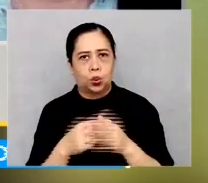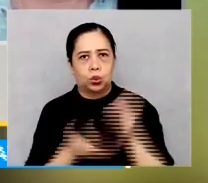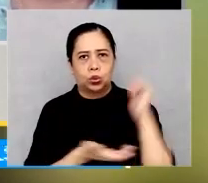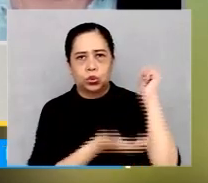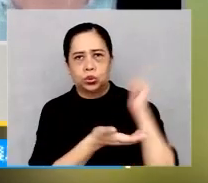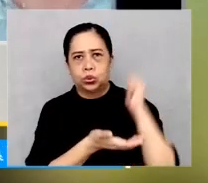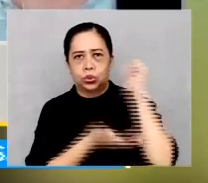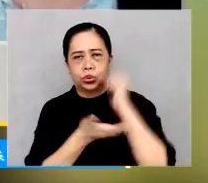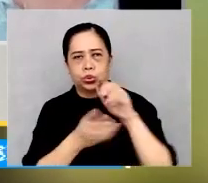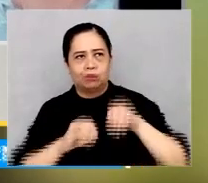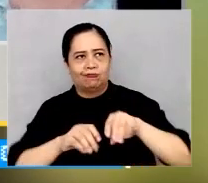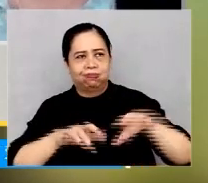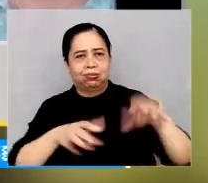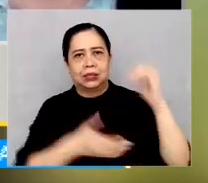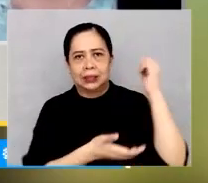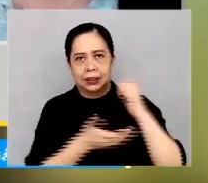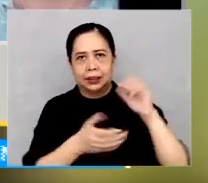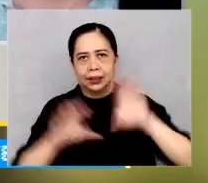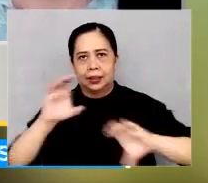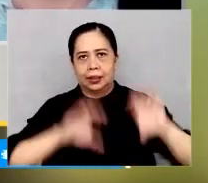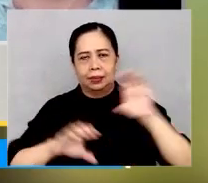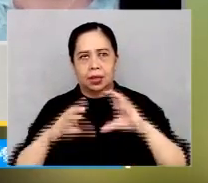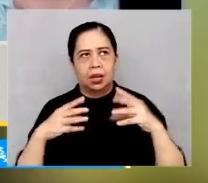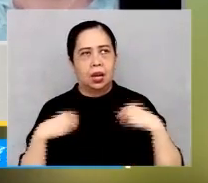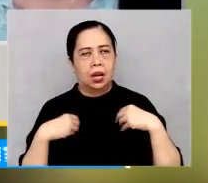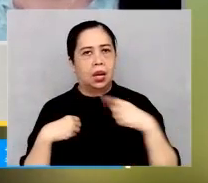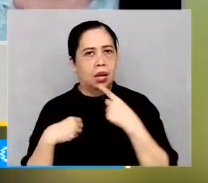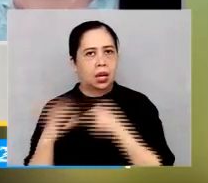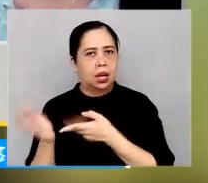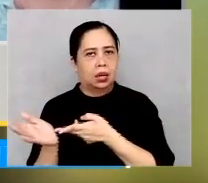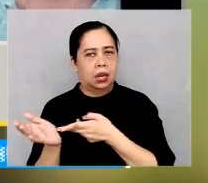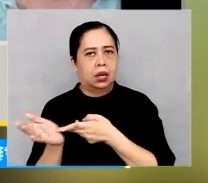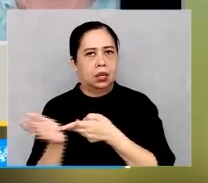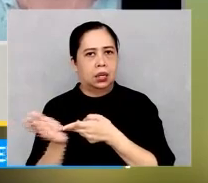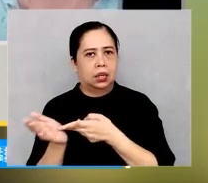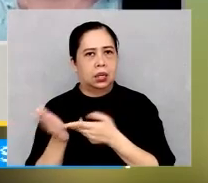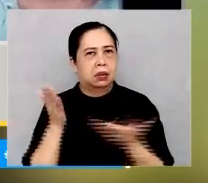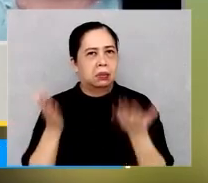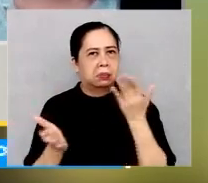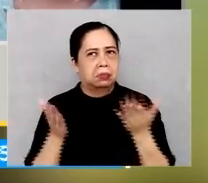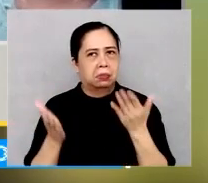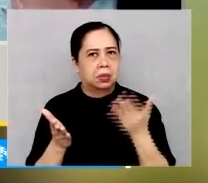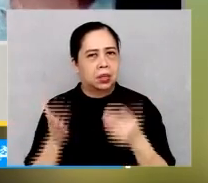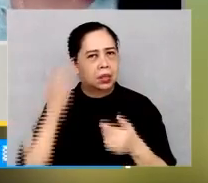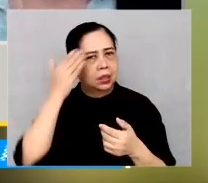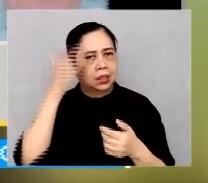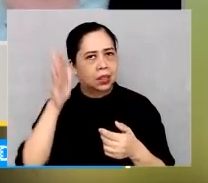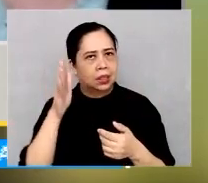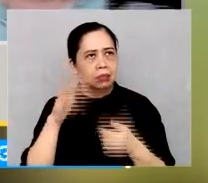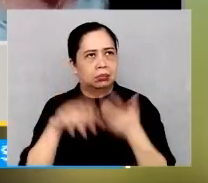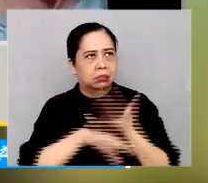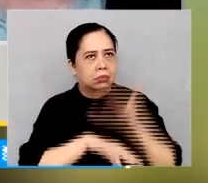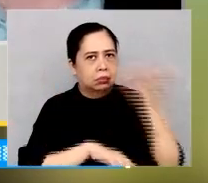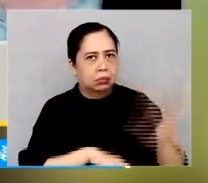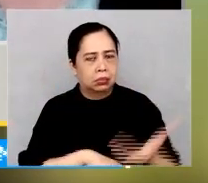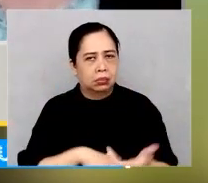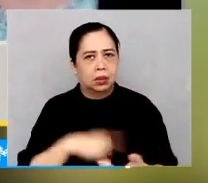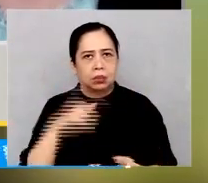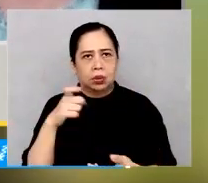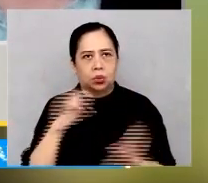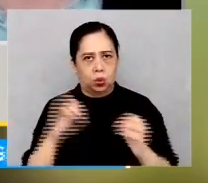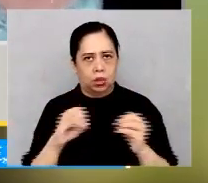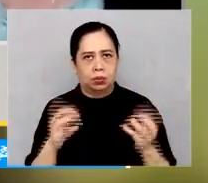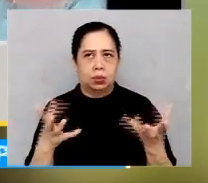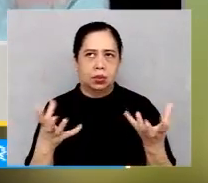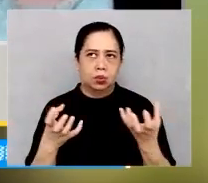ng chemical, inamin naman din po niya and maybe hindi naman din po niya sinasadya sapagkat wala naman din pong may gusto